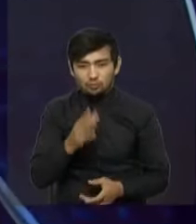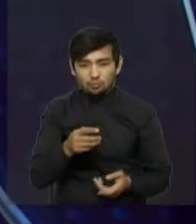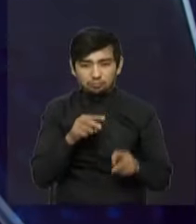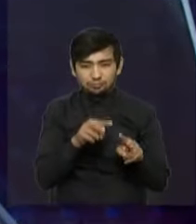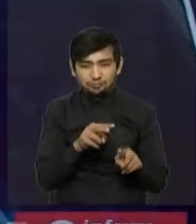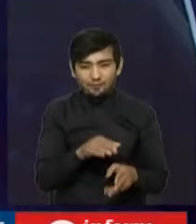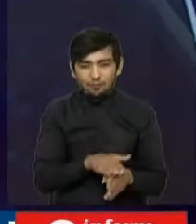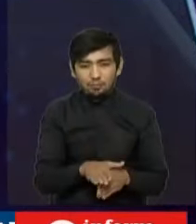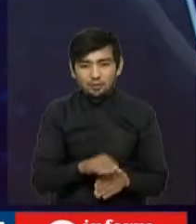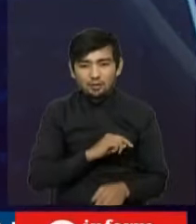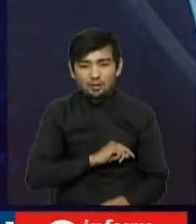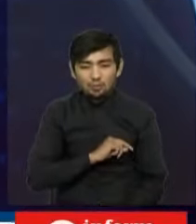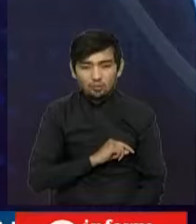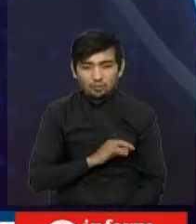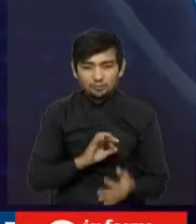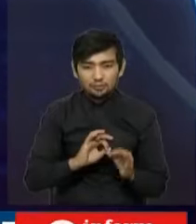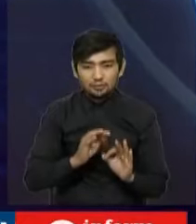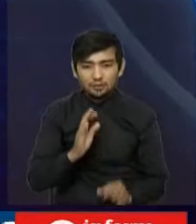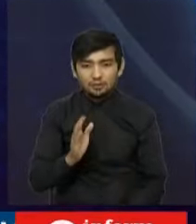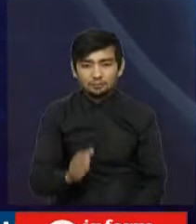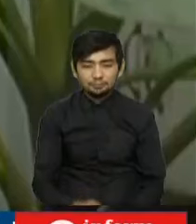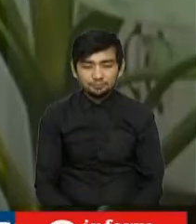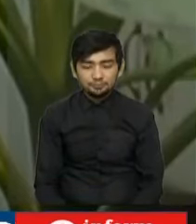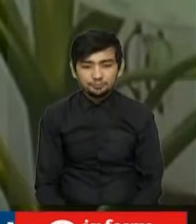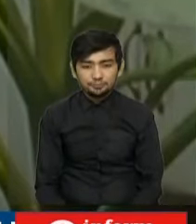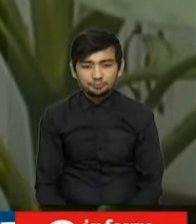выполнением работ. Мои коллеги с подробностями.